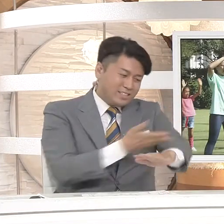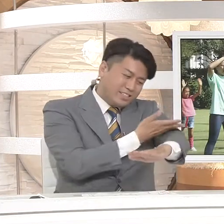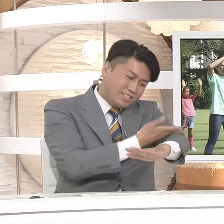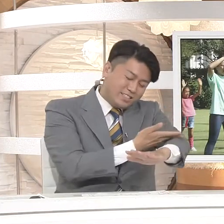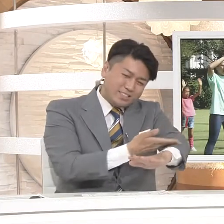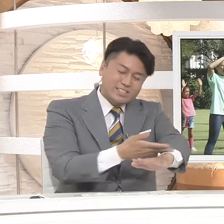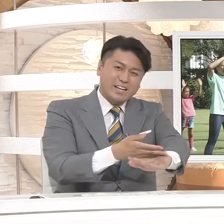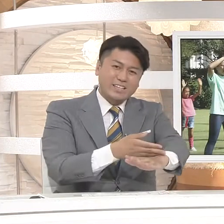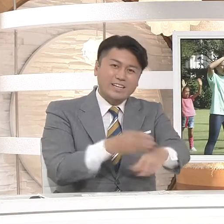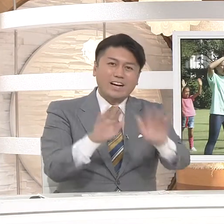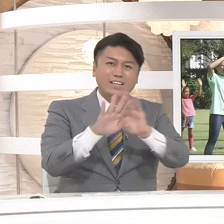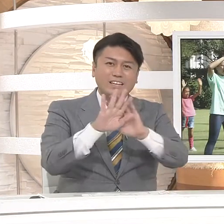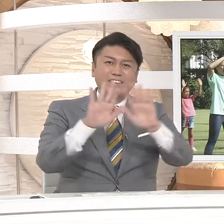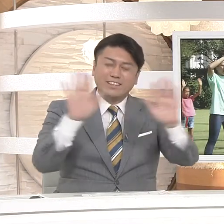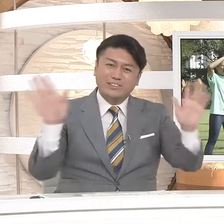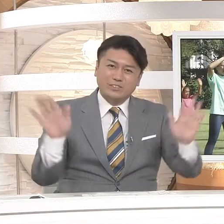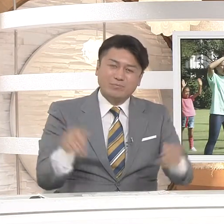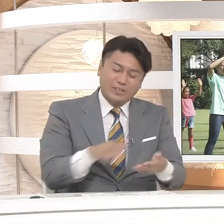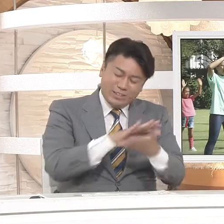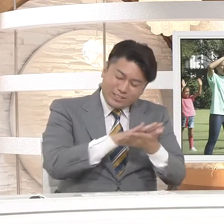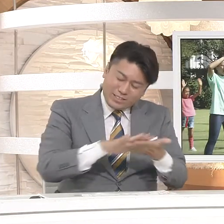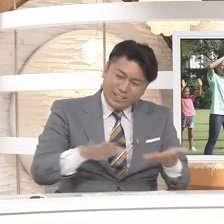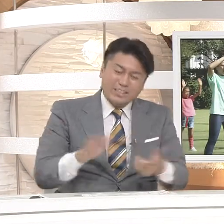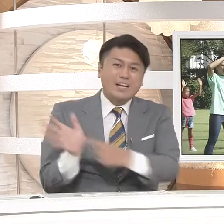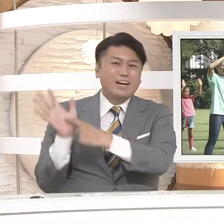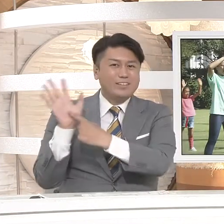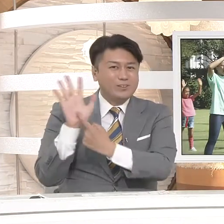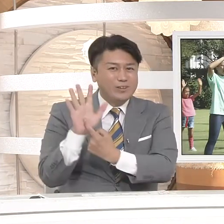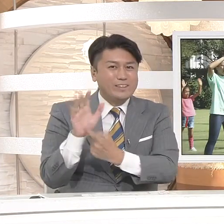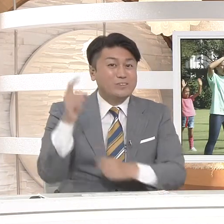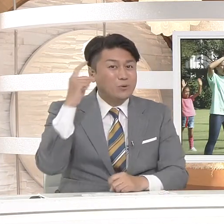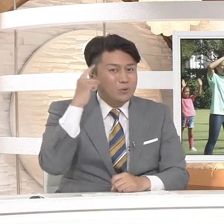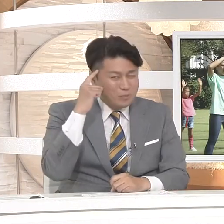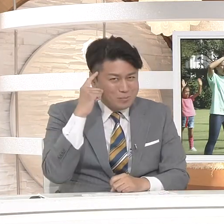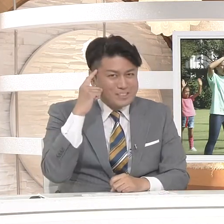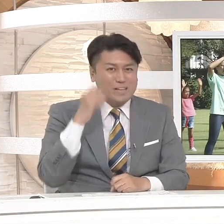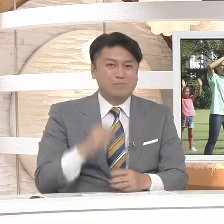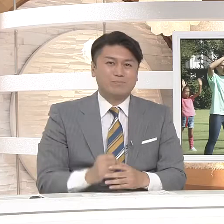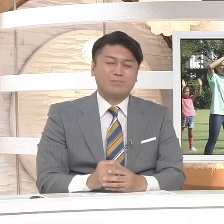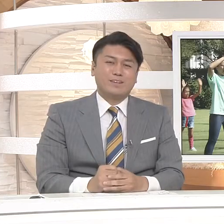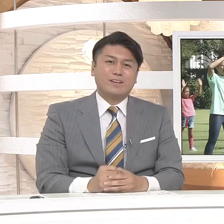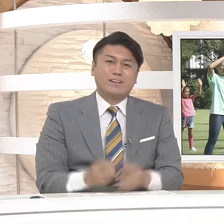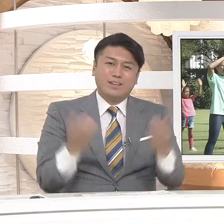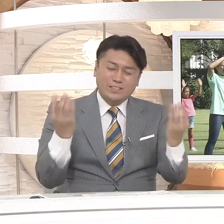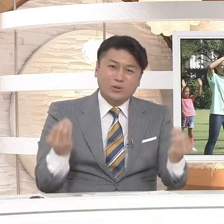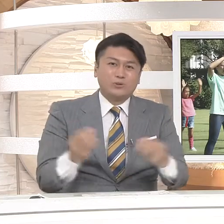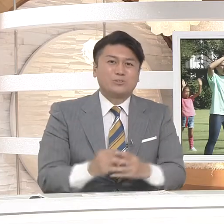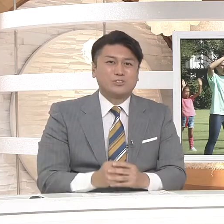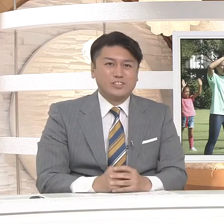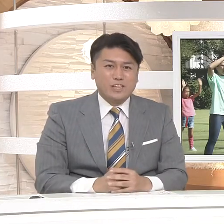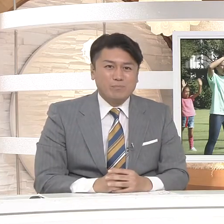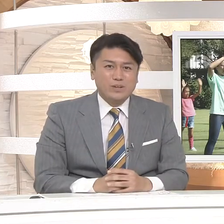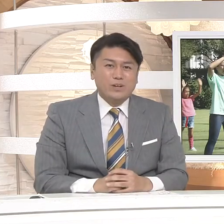新しい時代がやってくる、素敵な表現だと思いました。以上、特集でした。